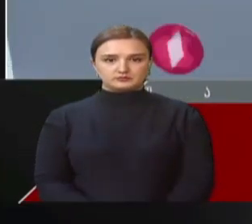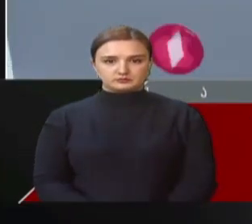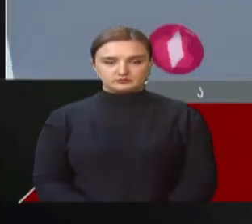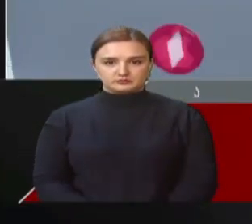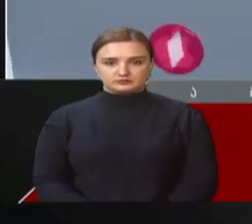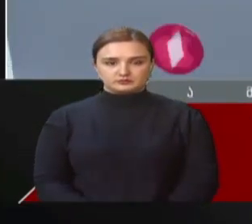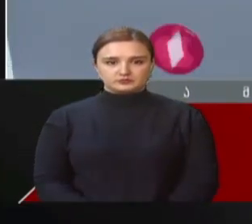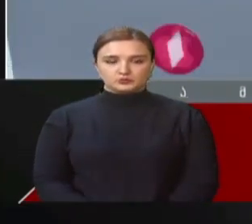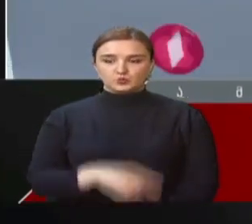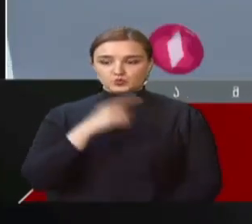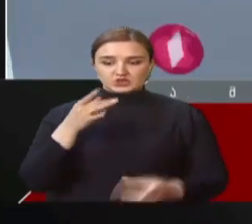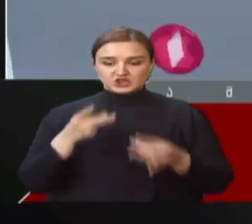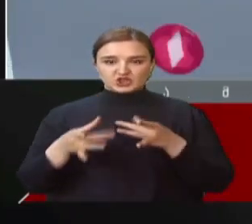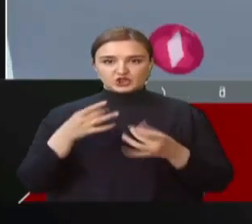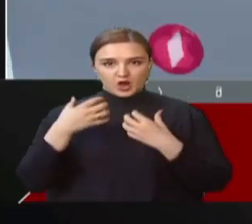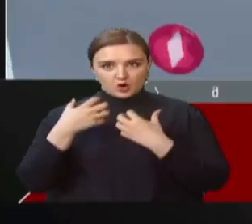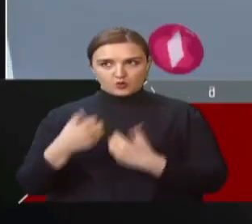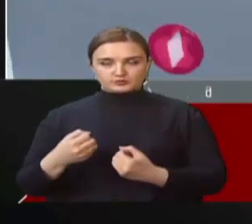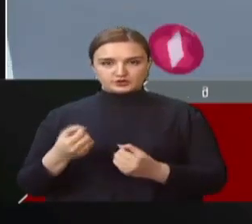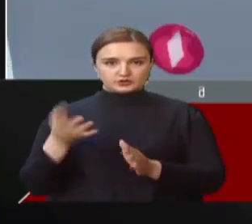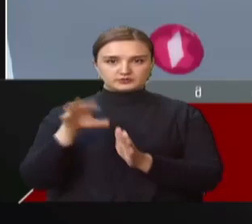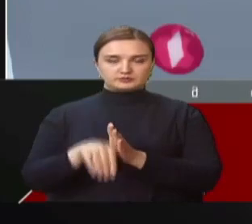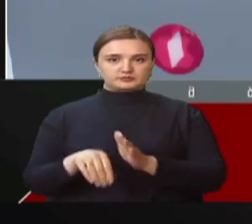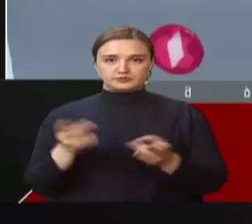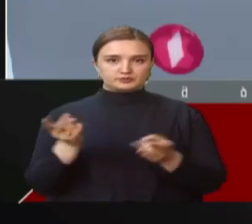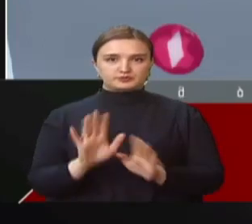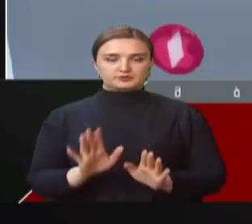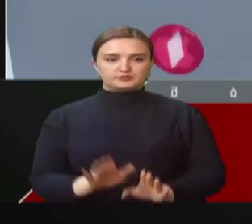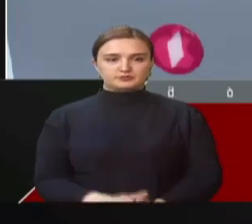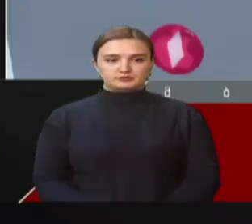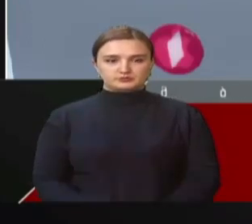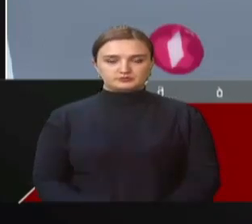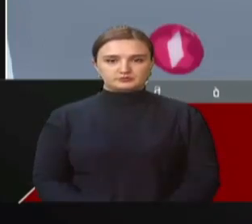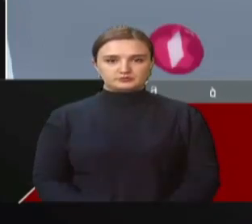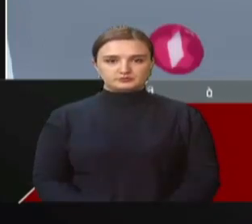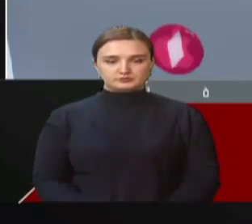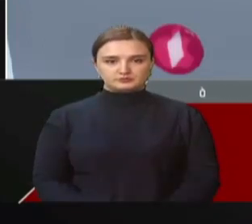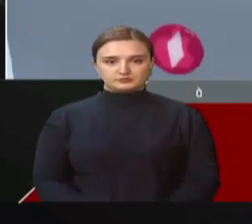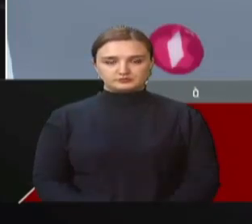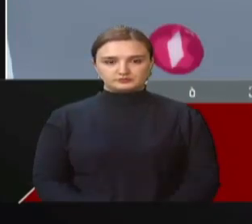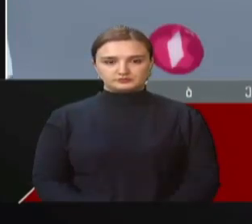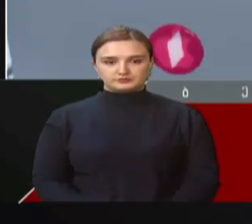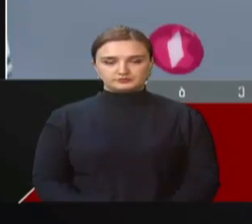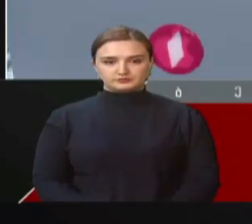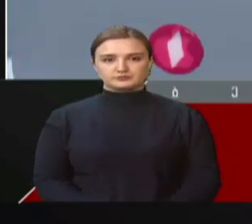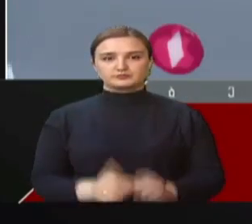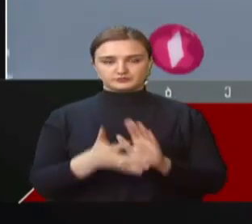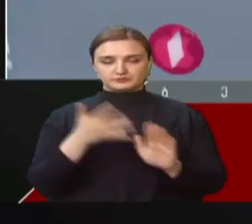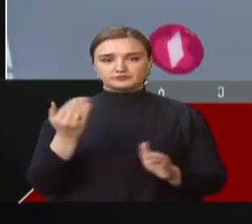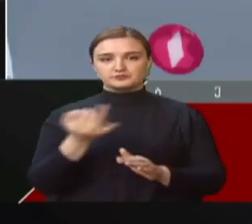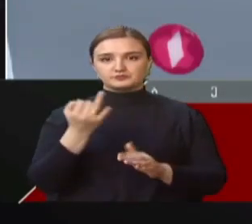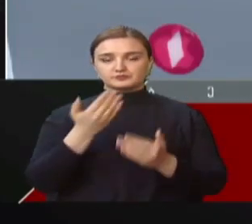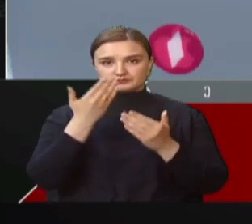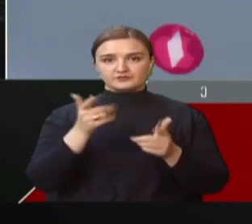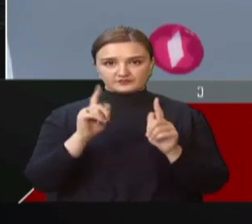რუსულ ჭაობში ჩაგვახშონ მთელი ქვეყანა ერთიანად რაც არის ძალიან დიდი გასაგებია თქვენი მოსაზრება და პასუხები ამ საკითხთან დაკავშირებით.